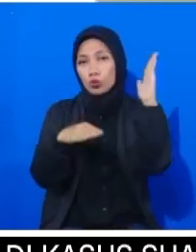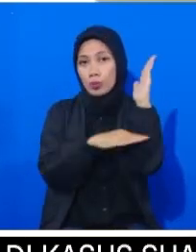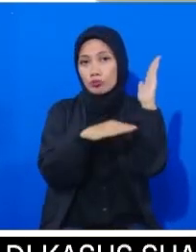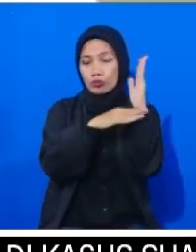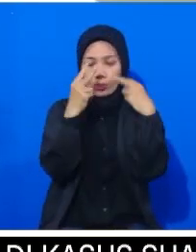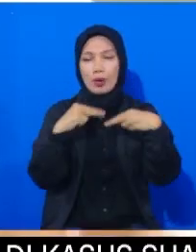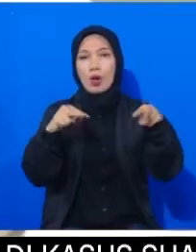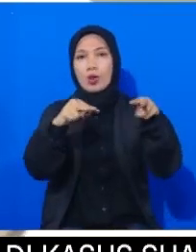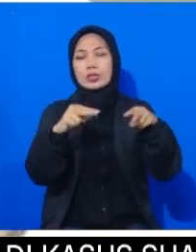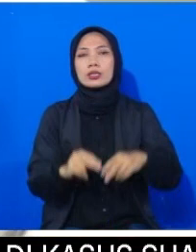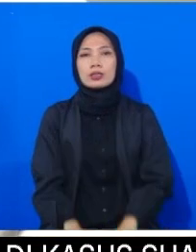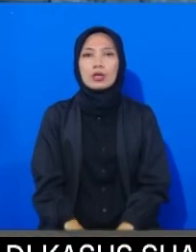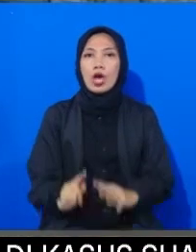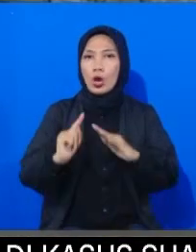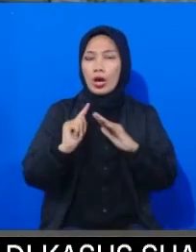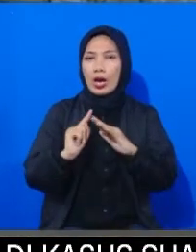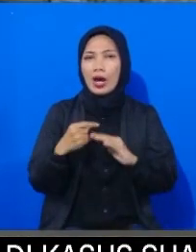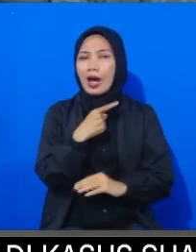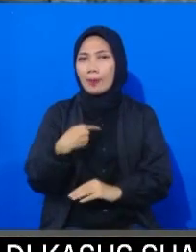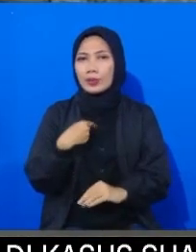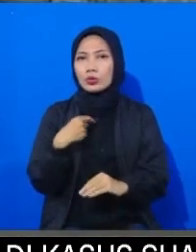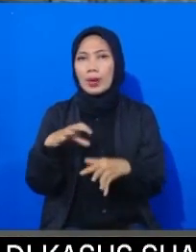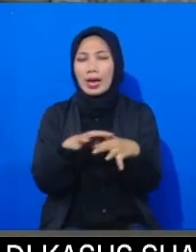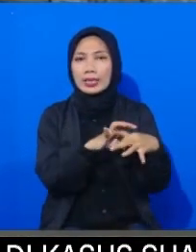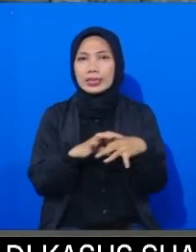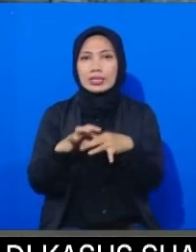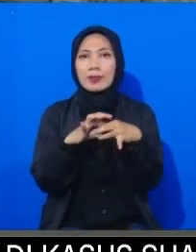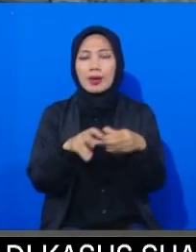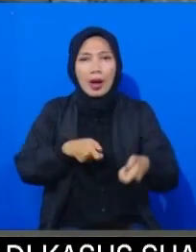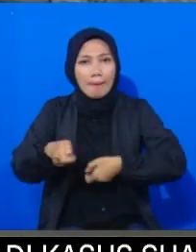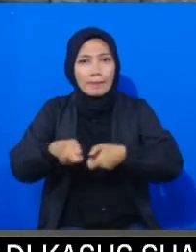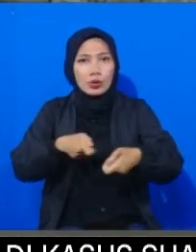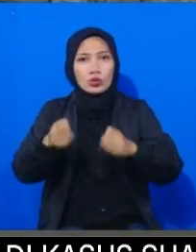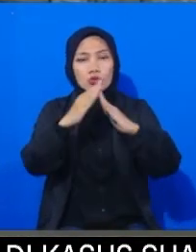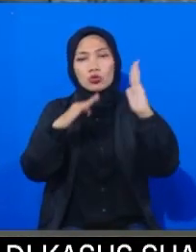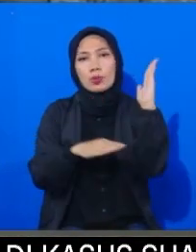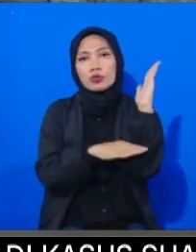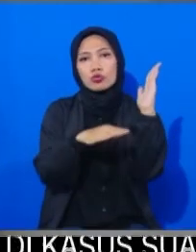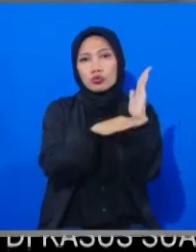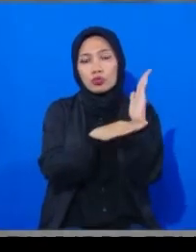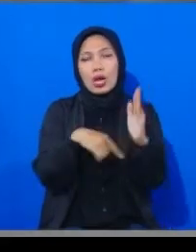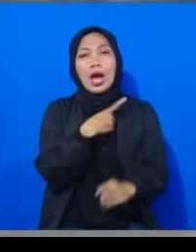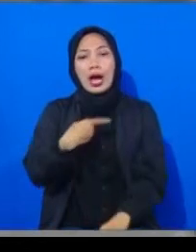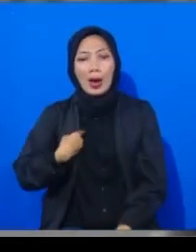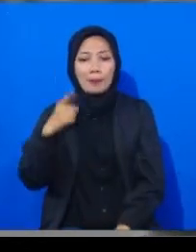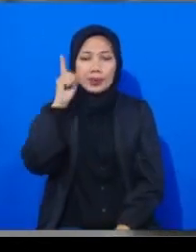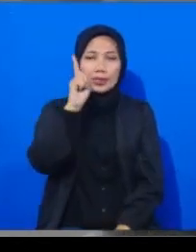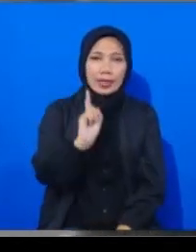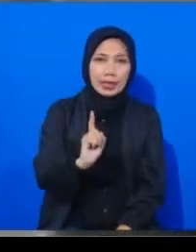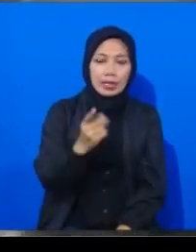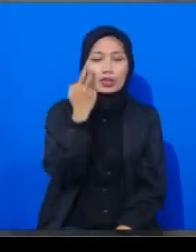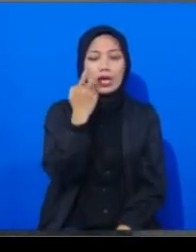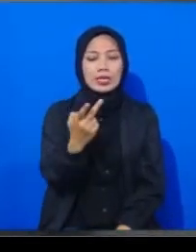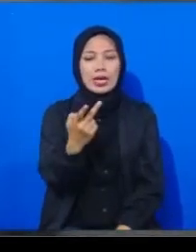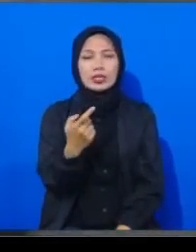mulai berkoordinasi dengan si pengelola, kemudian juga kami melakukan pengecekan baik itu